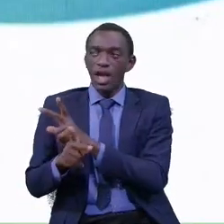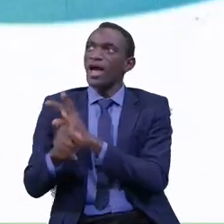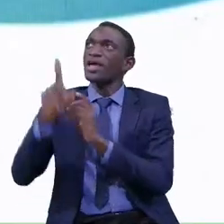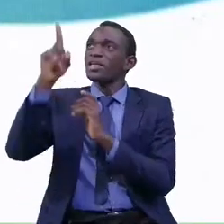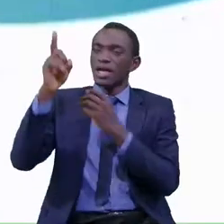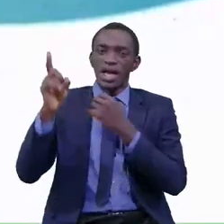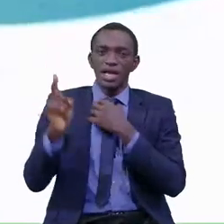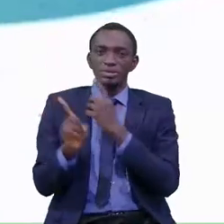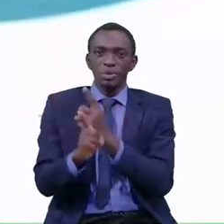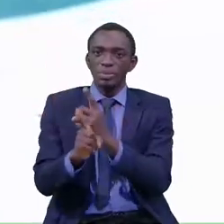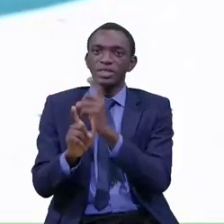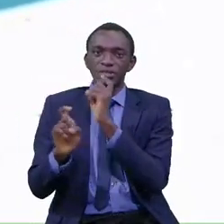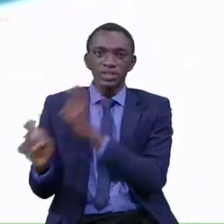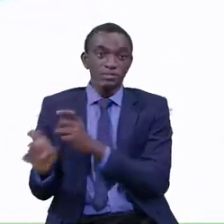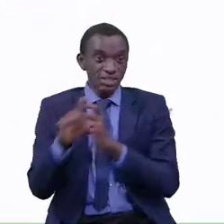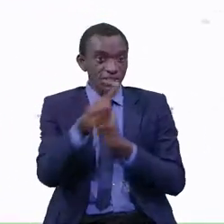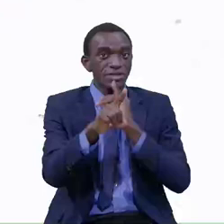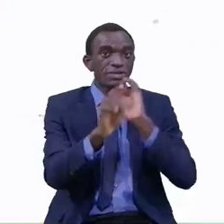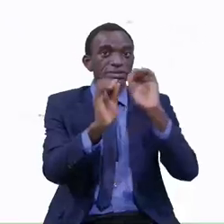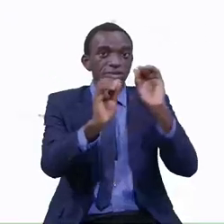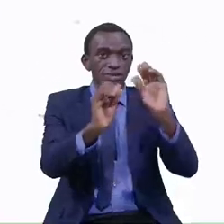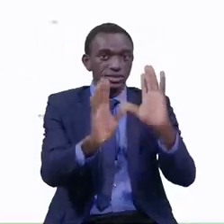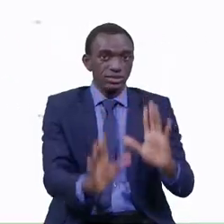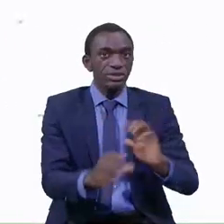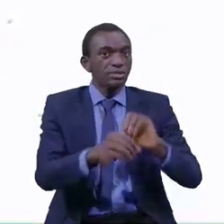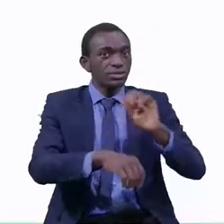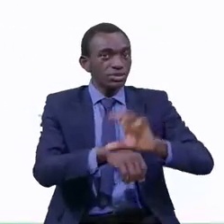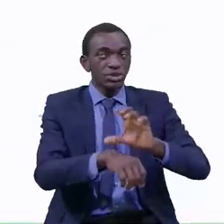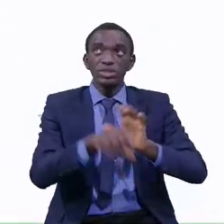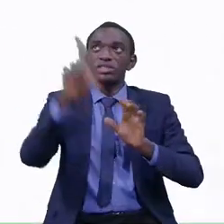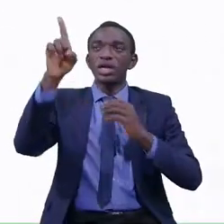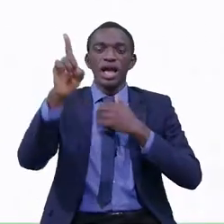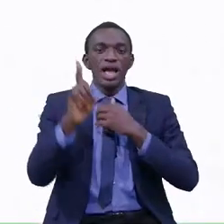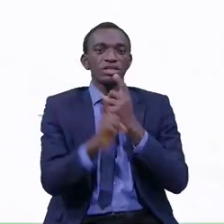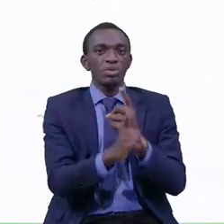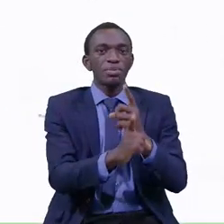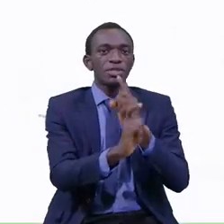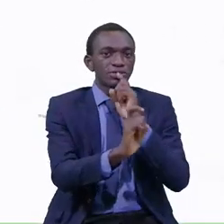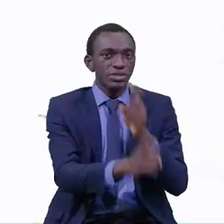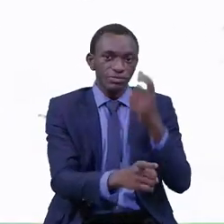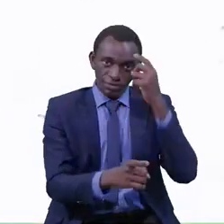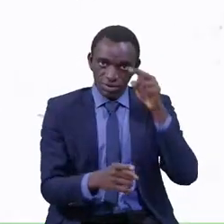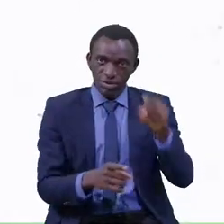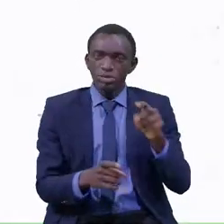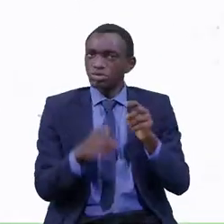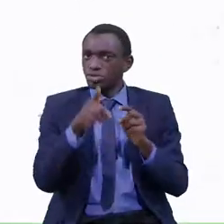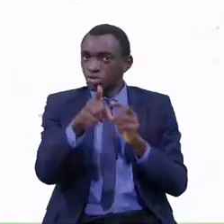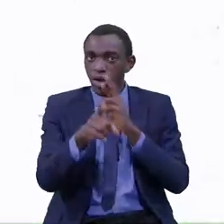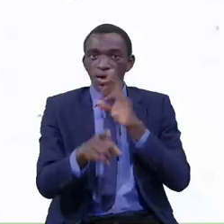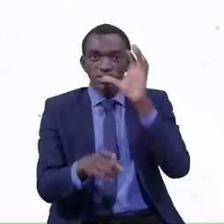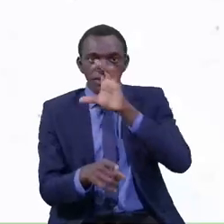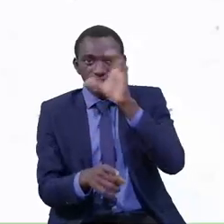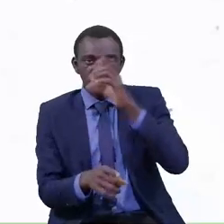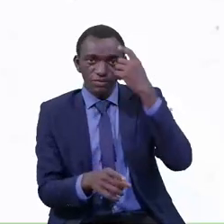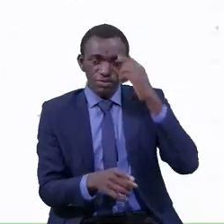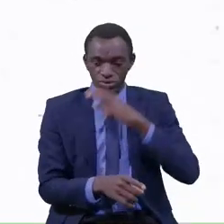Il a un don approprié. Ce que je veux relever, tu es un chercheur d'âmes pour le